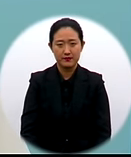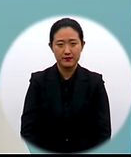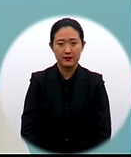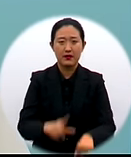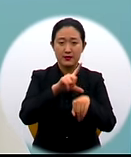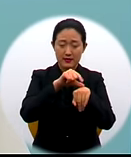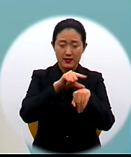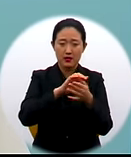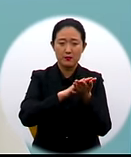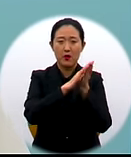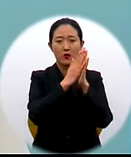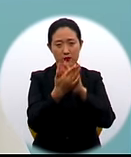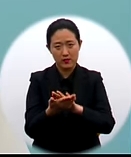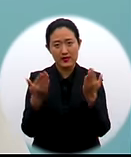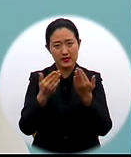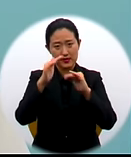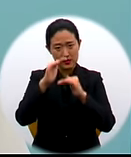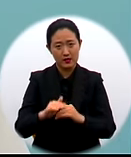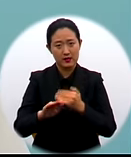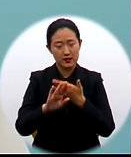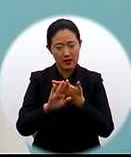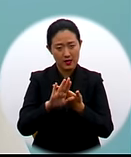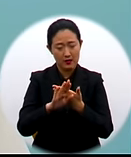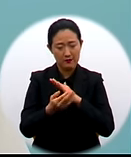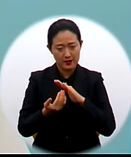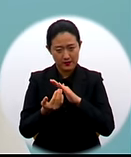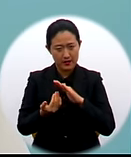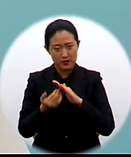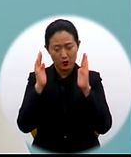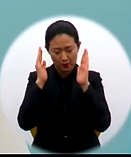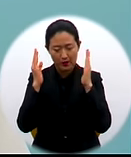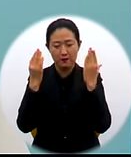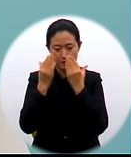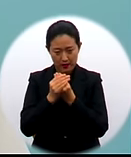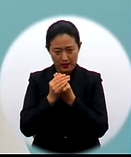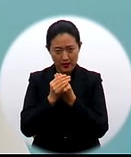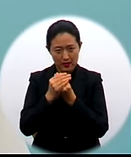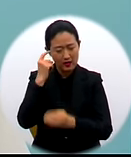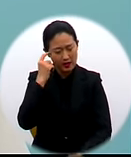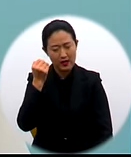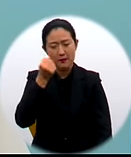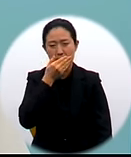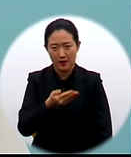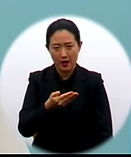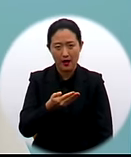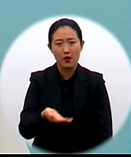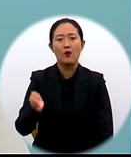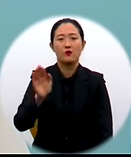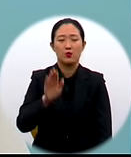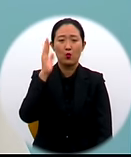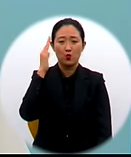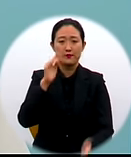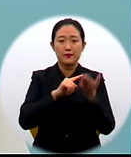직무의 내용만 변하면 우리가 열심히 공부해서 예측을 할 수라도 있겠죠. 그런데 이런 생각을 혹시 해보셨나요? 요즘 핫하다는